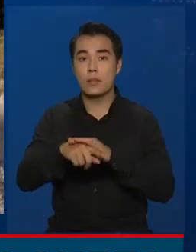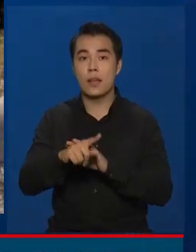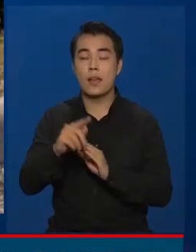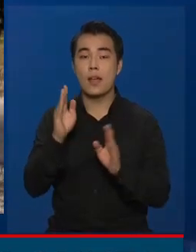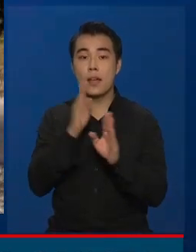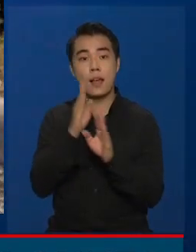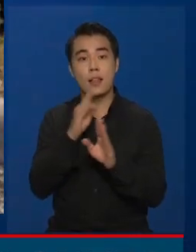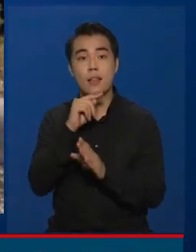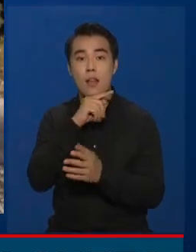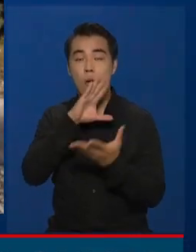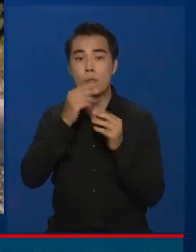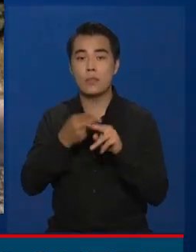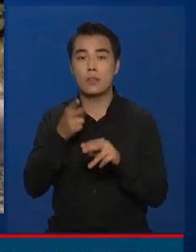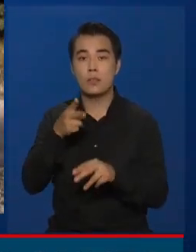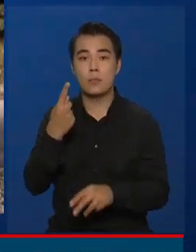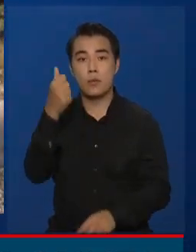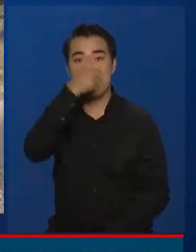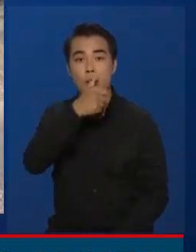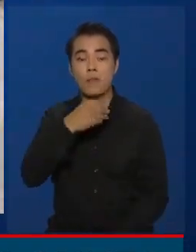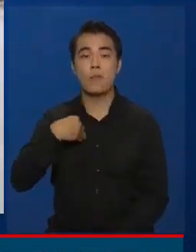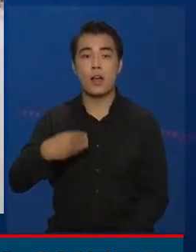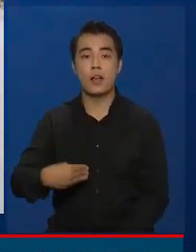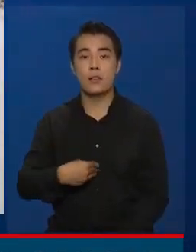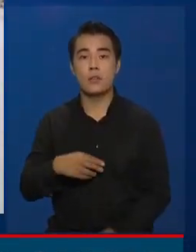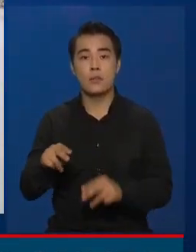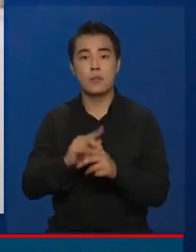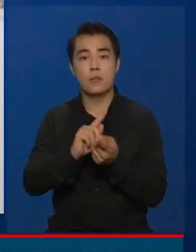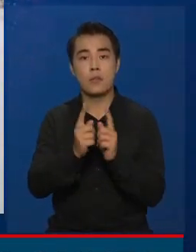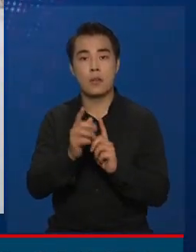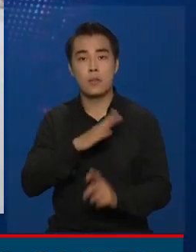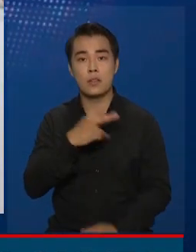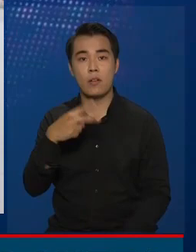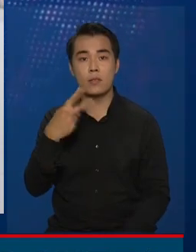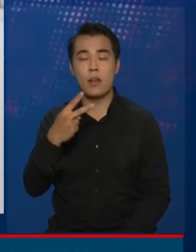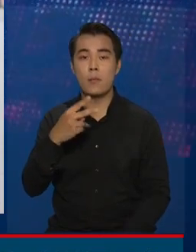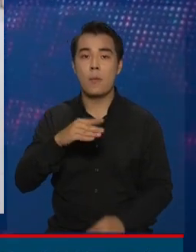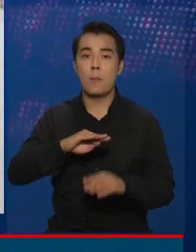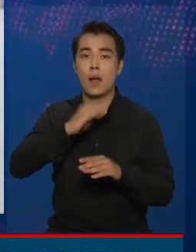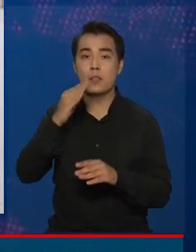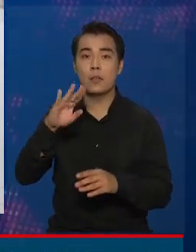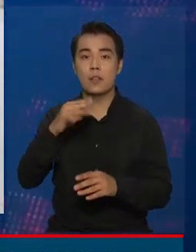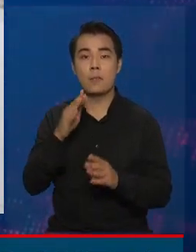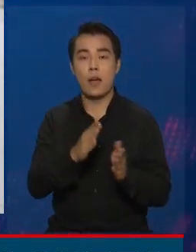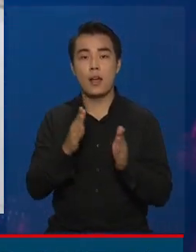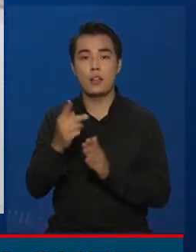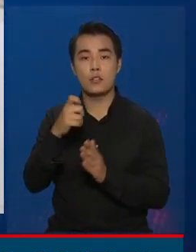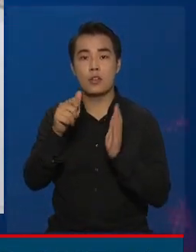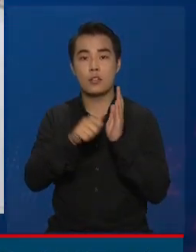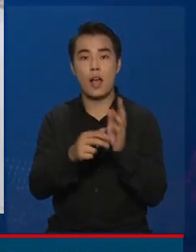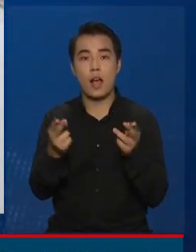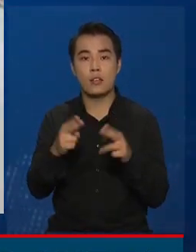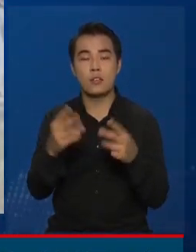Wanderers заявляет, что с 2001 года во Франции демонтировали 22 подъемника и порядка 106